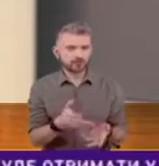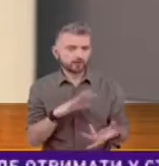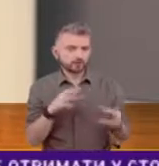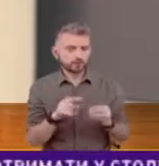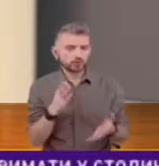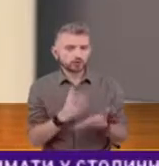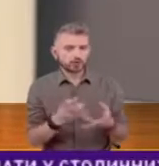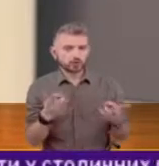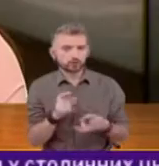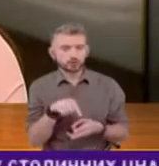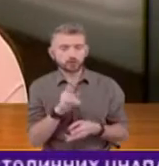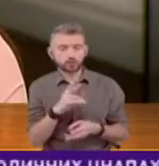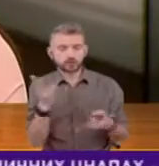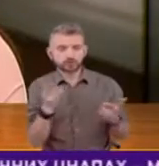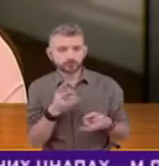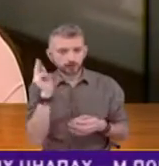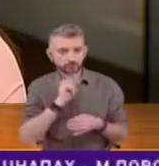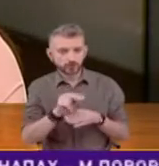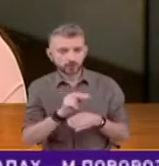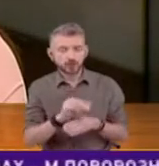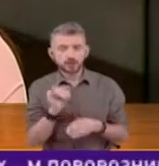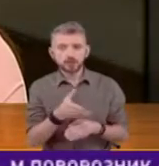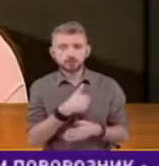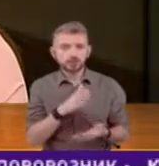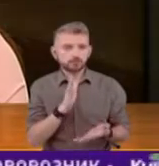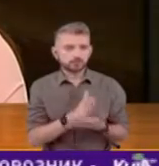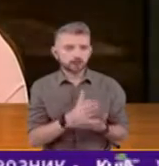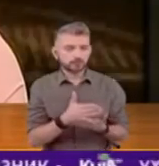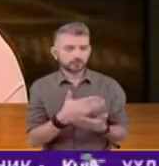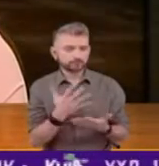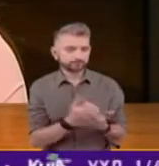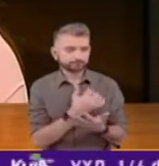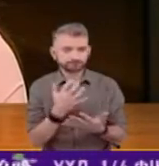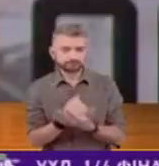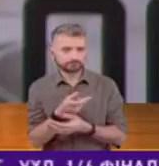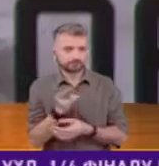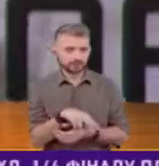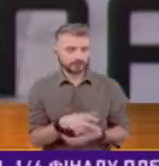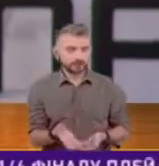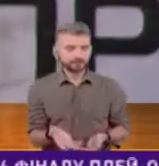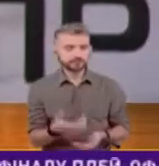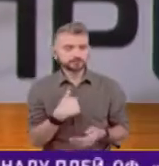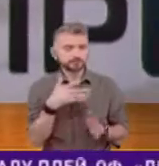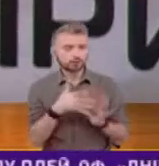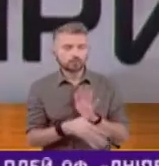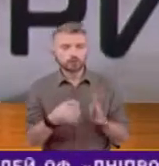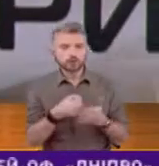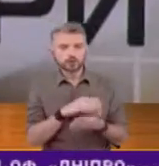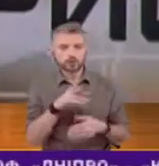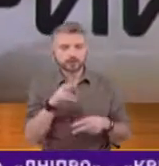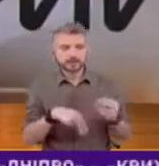є потреба тих, кого навчають, і ми маємо, як знаєте, він-він, да, виграли. Але я так розумію, що ще не до кінця також